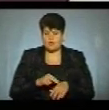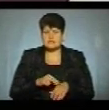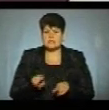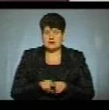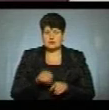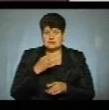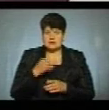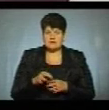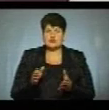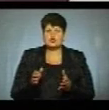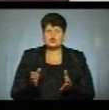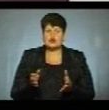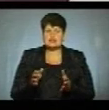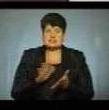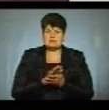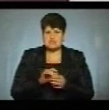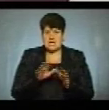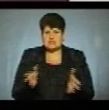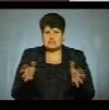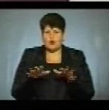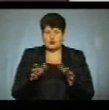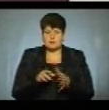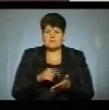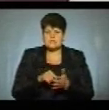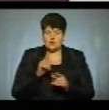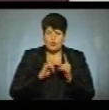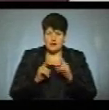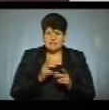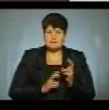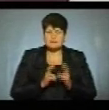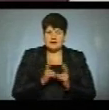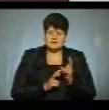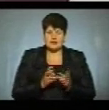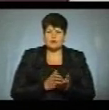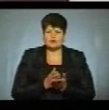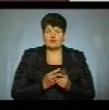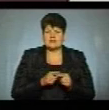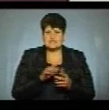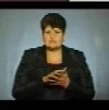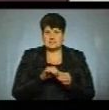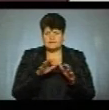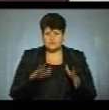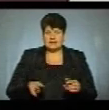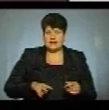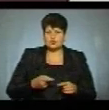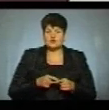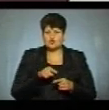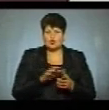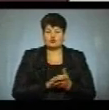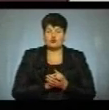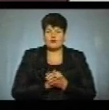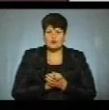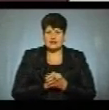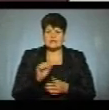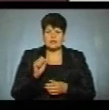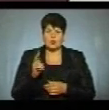сказав, що сміття загортатимуть за кошти міської ради і підприємства «Екоінвест», яке обслуговує це сміттєзвалище. Директор цього товариства Андрій Ковальчук